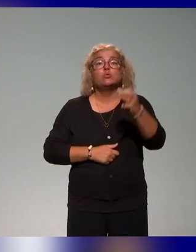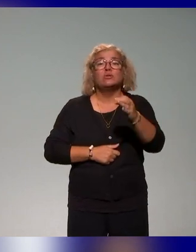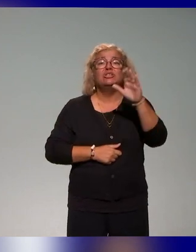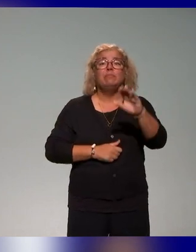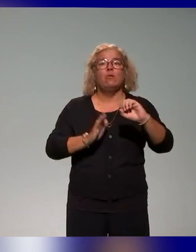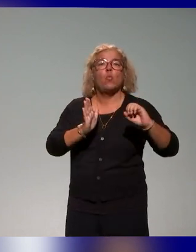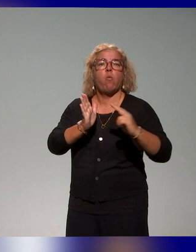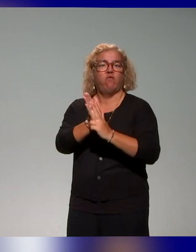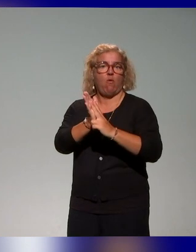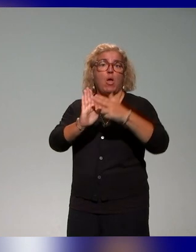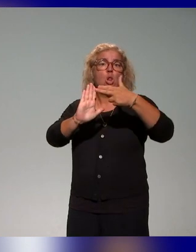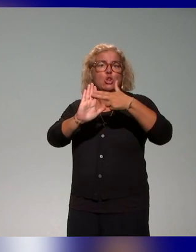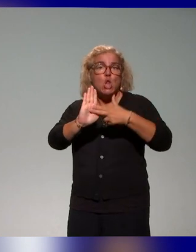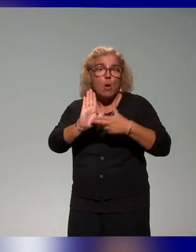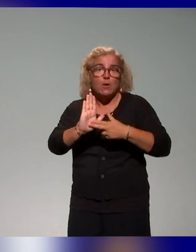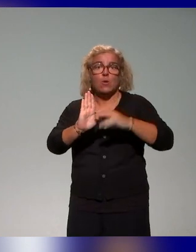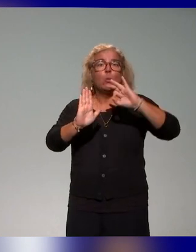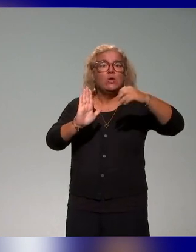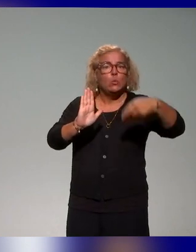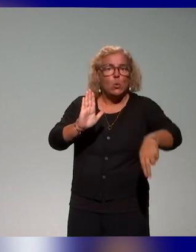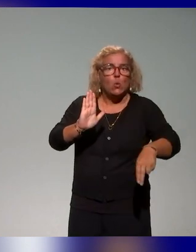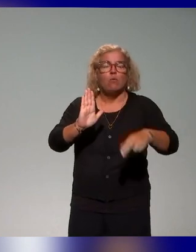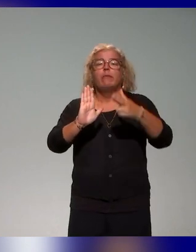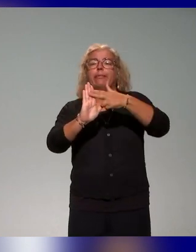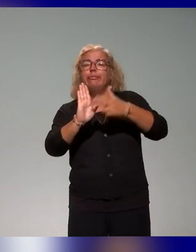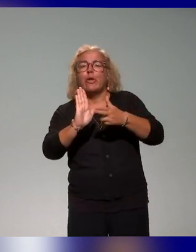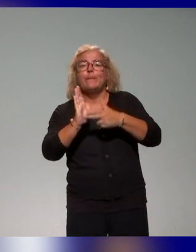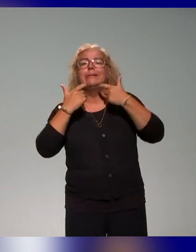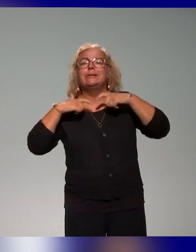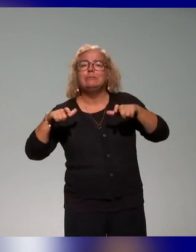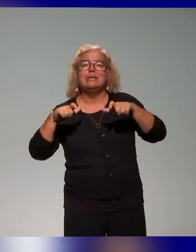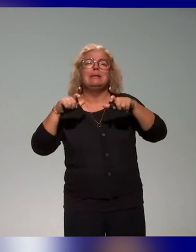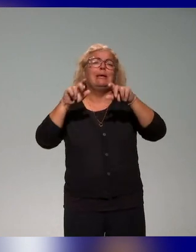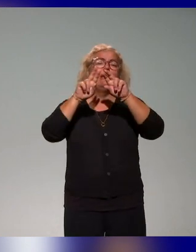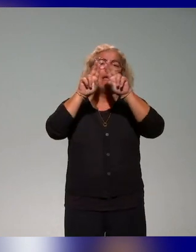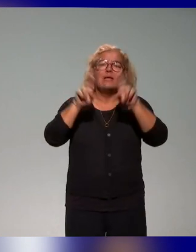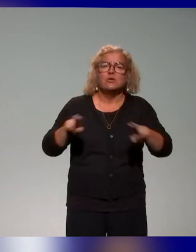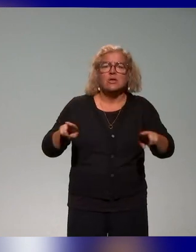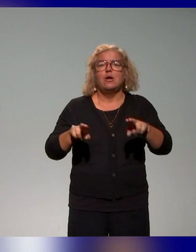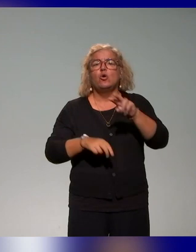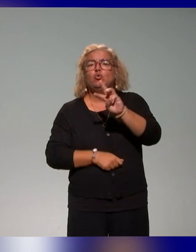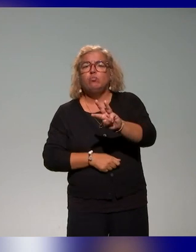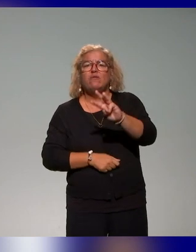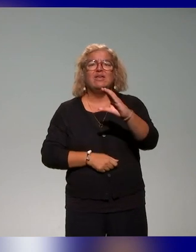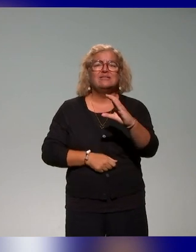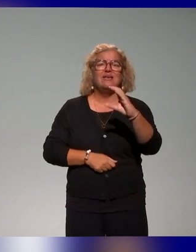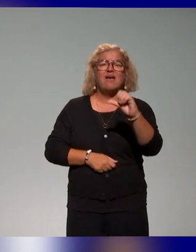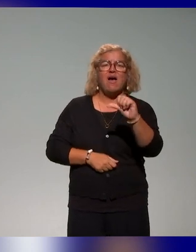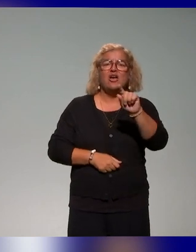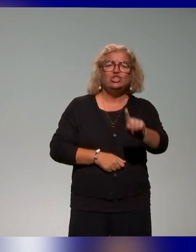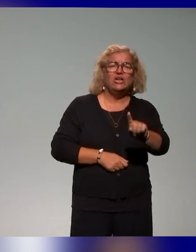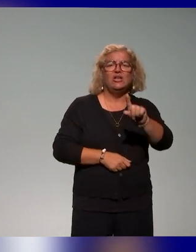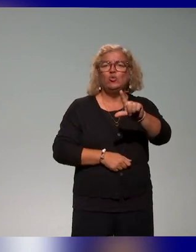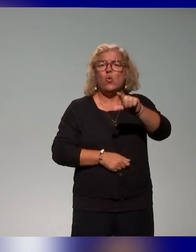le disait tout à l'heure. Les fameuses normes internationales d'accessibilité, les WCAG 2.1, maintenant